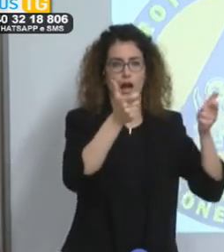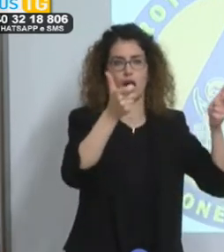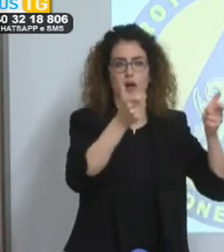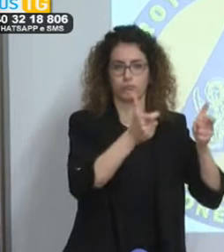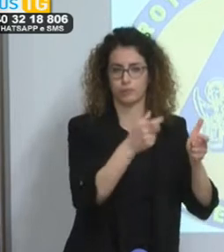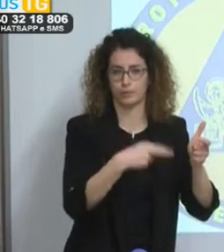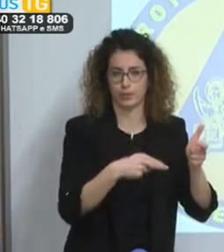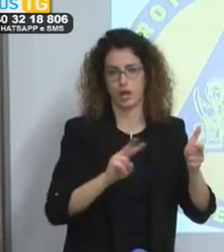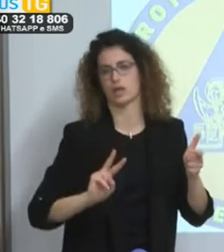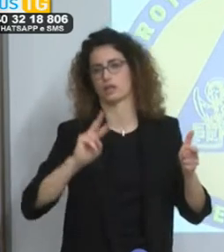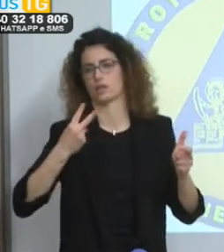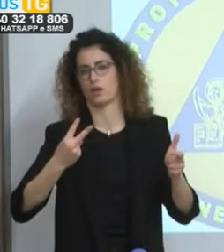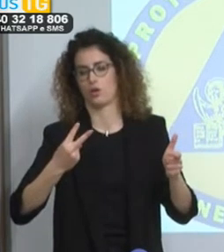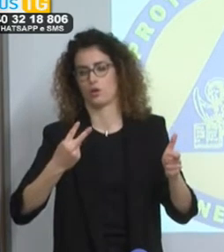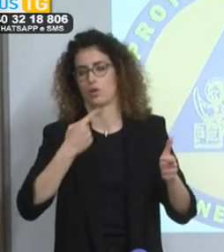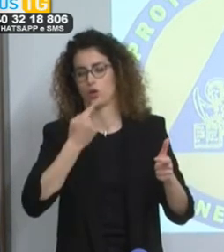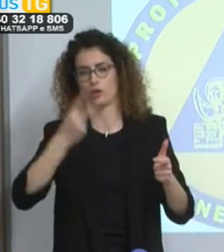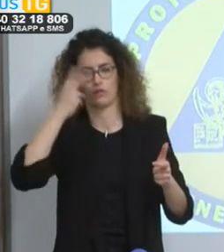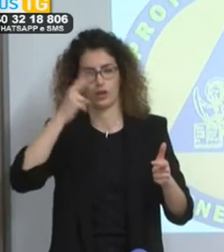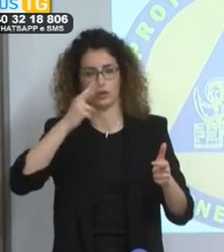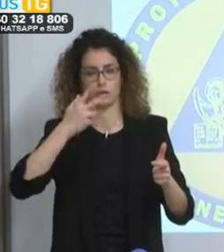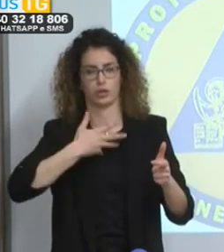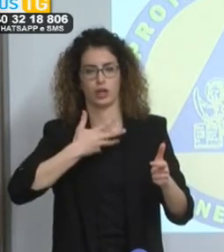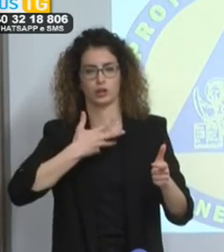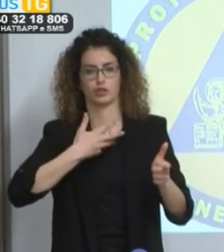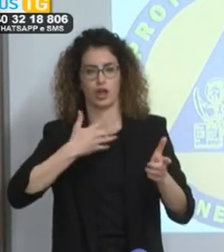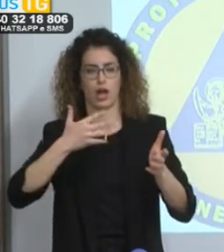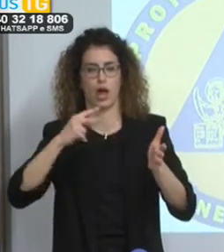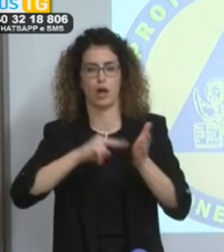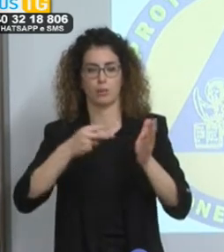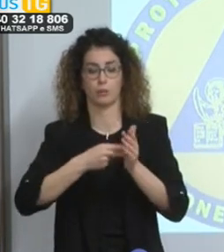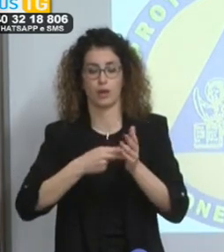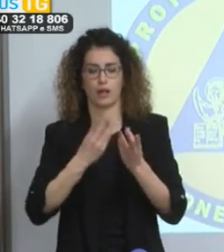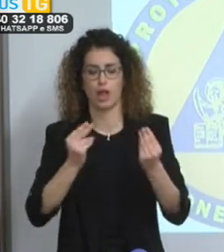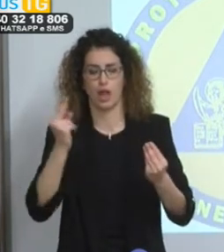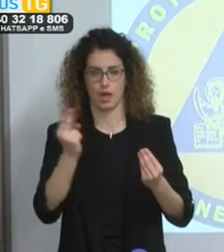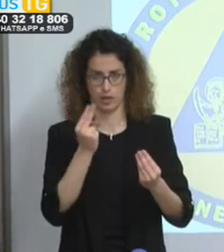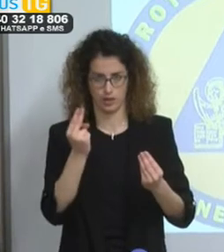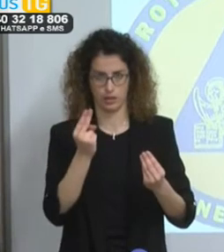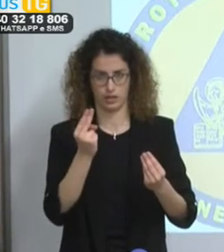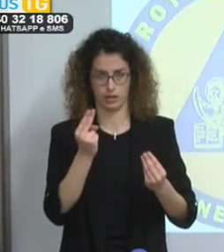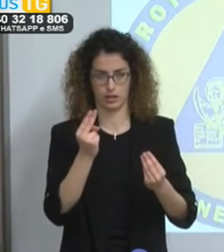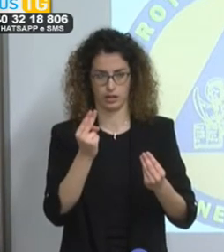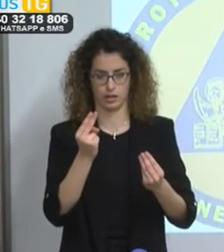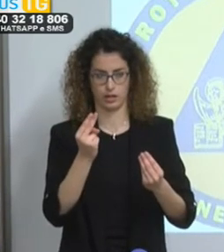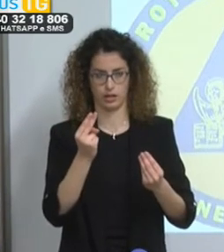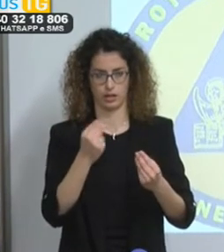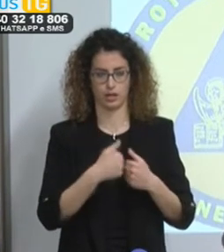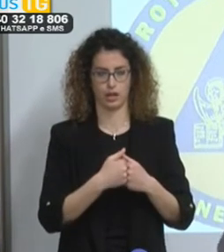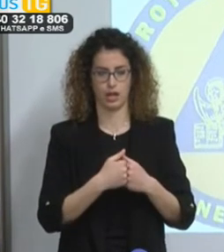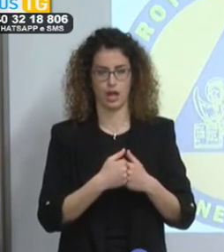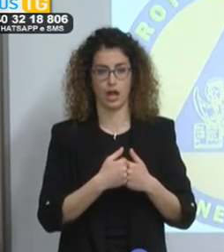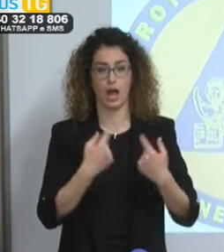infezione, Verona, inutile che ve ne stia a parlare, ha avuto il problema di alta mortalità e comunque è andata di fatto